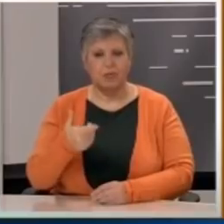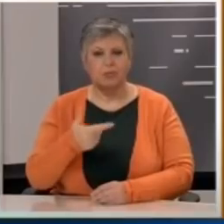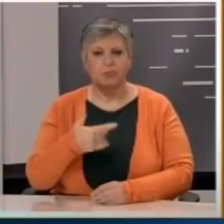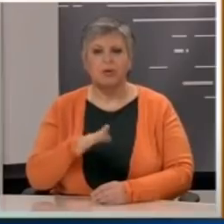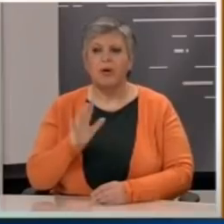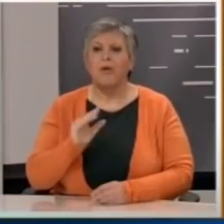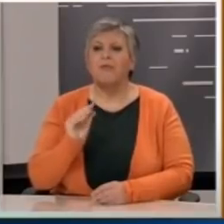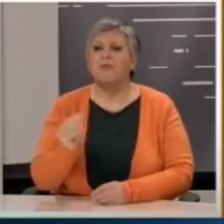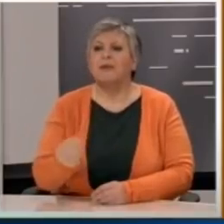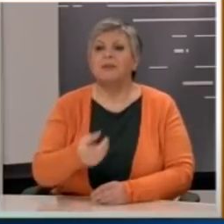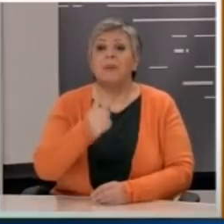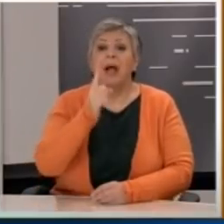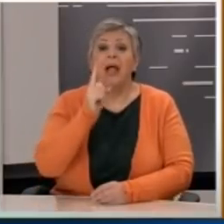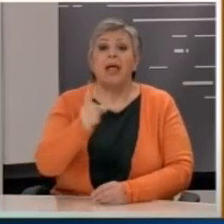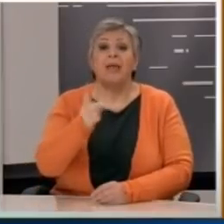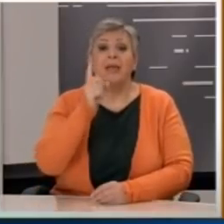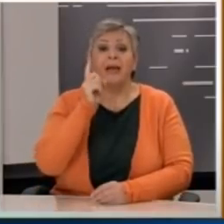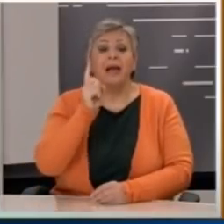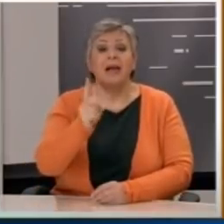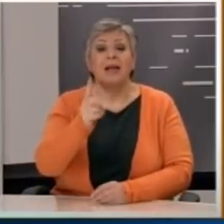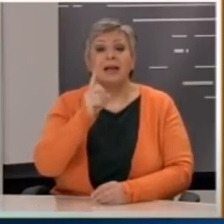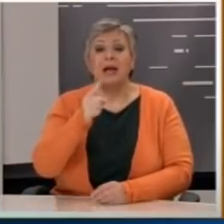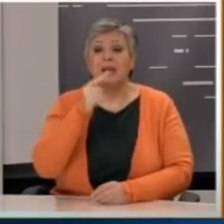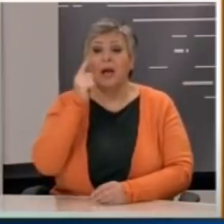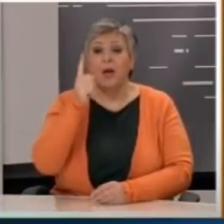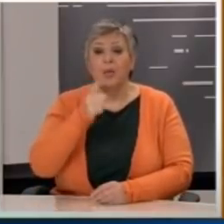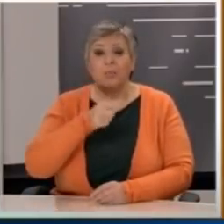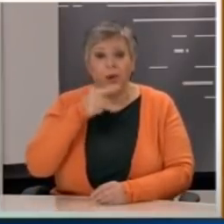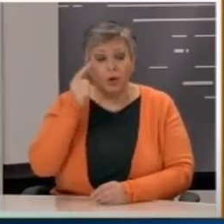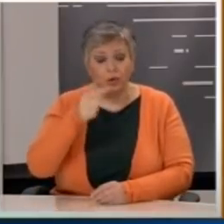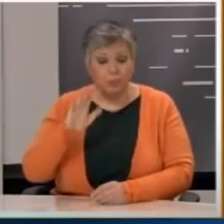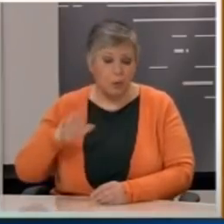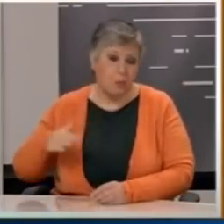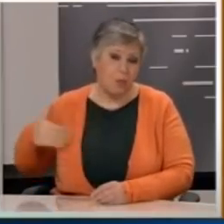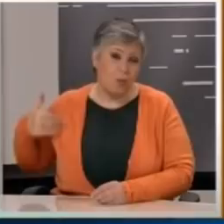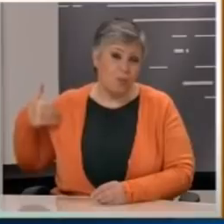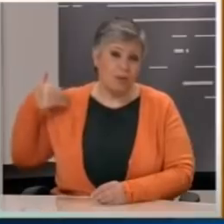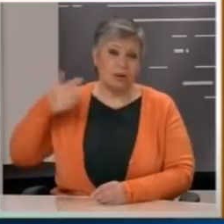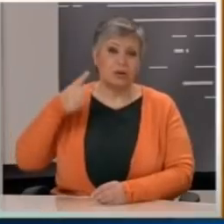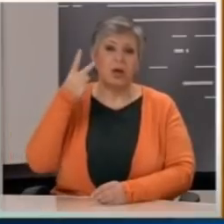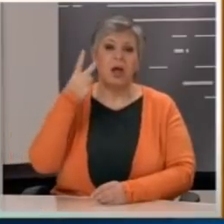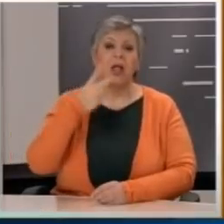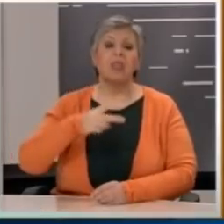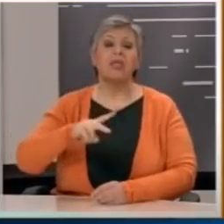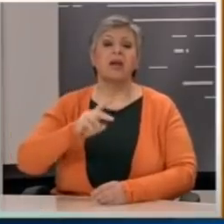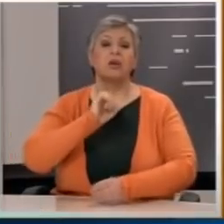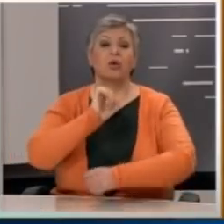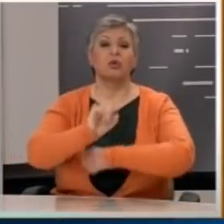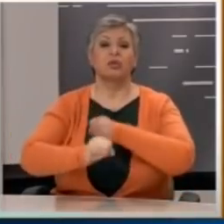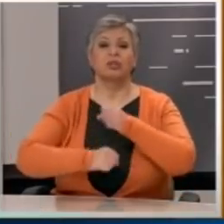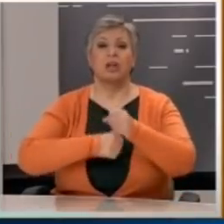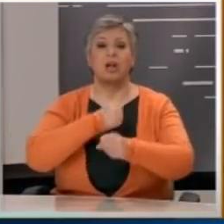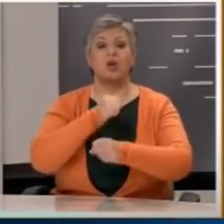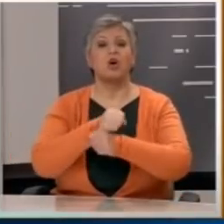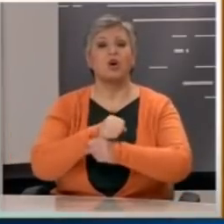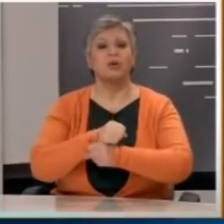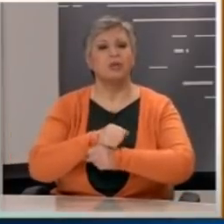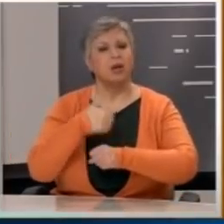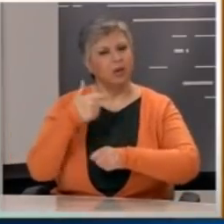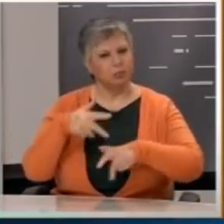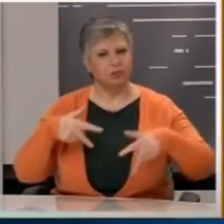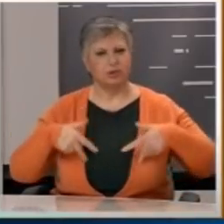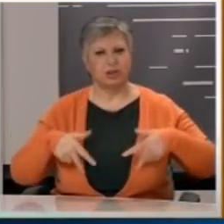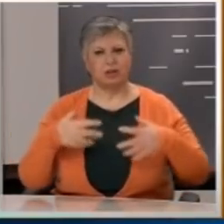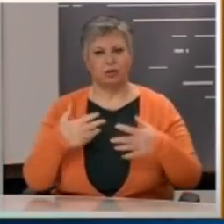Βρέστε μου ένα κυβερνητικό εκπρόσωπο, κύριε Τζανακόπουλε, που στην ιστορία των 200 ετών που έχουμε ελεύθερο ελληνικό